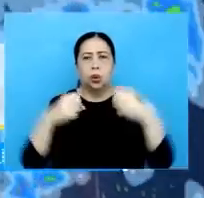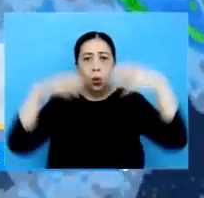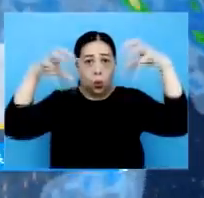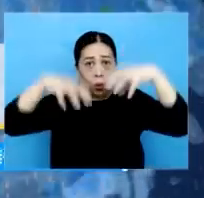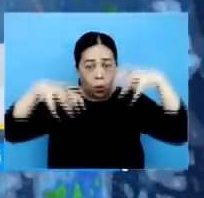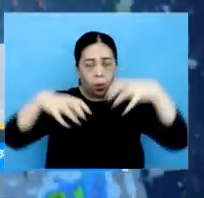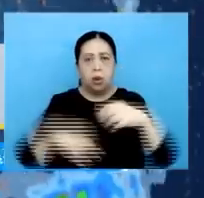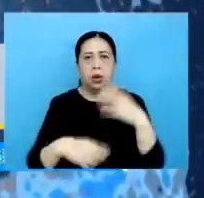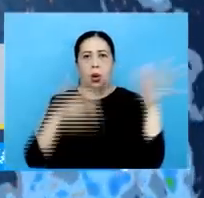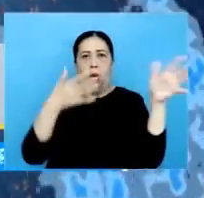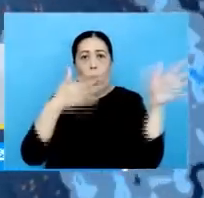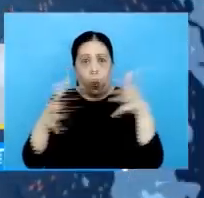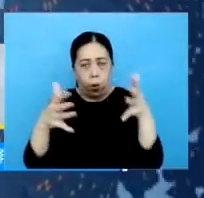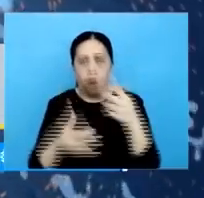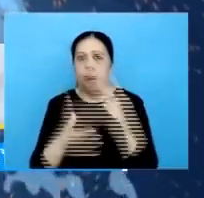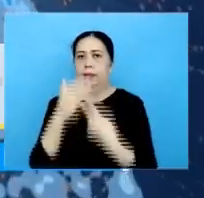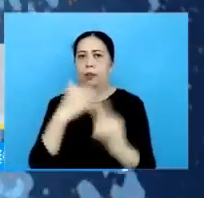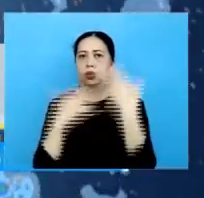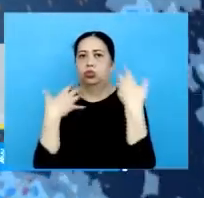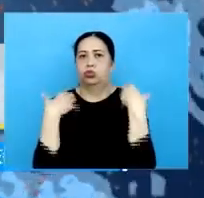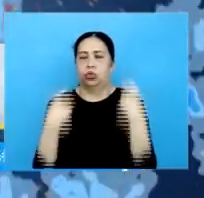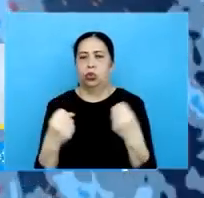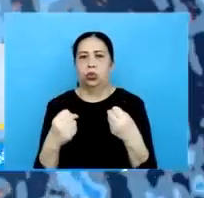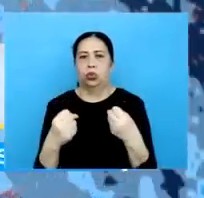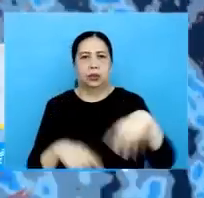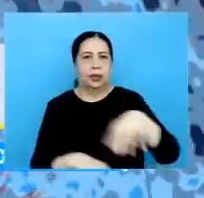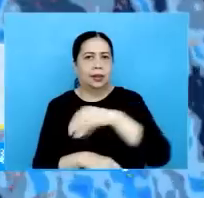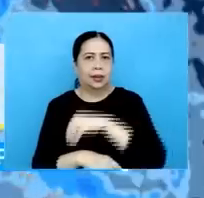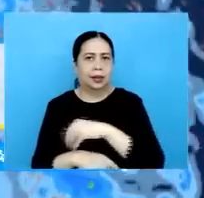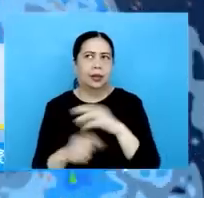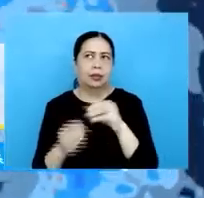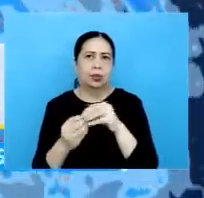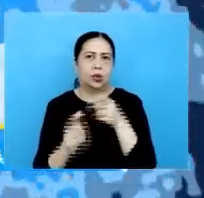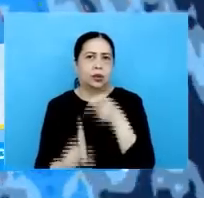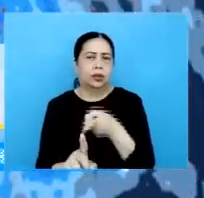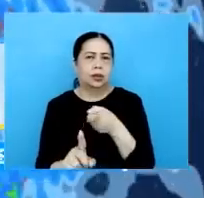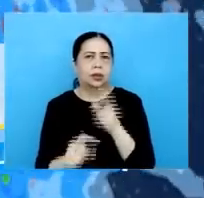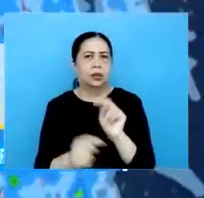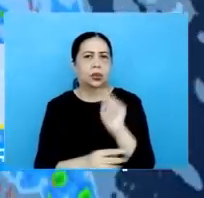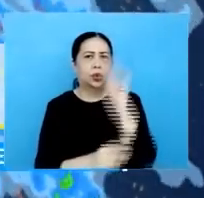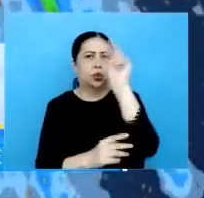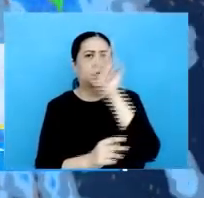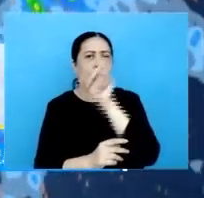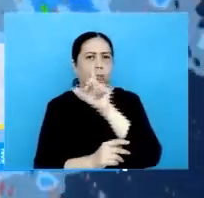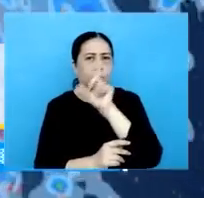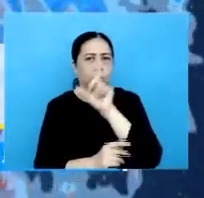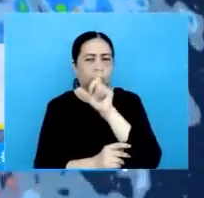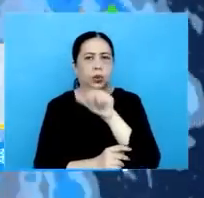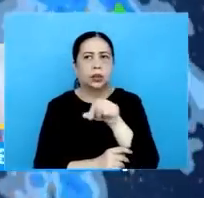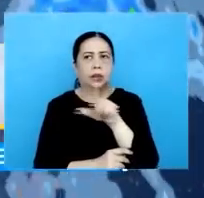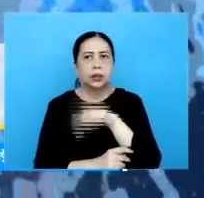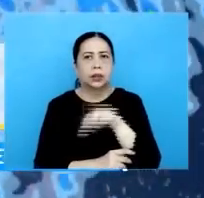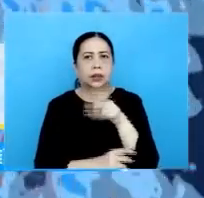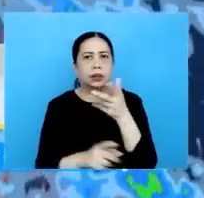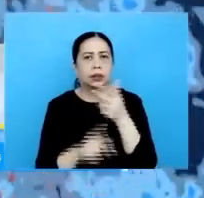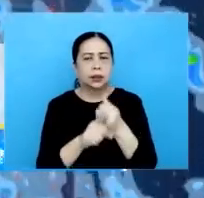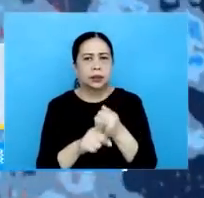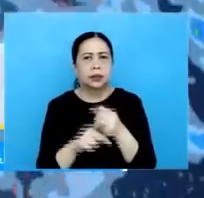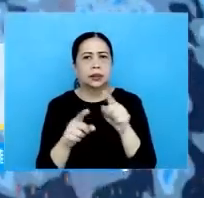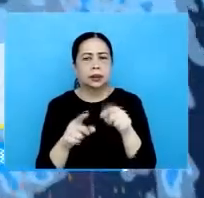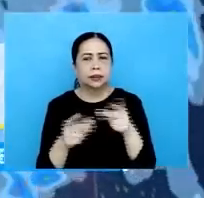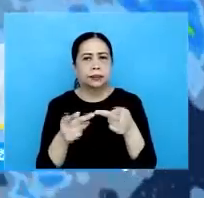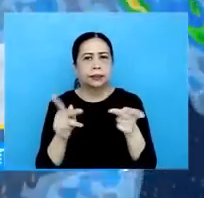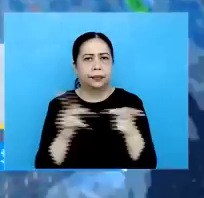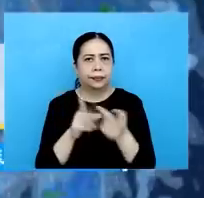ating mararanasan dito sa Cagayan Valley area, more in particular sa extreme northern Luzon. Ito po yung mga pinakamaapektuhang